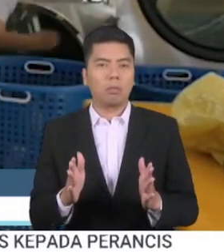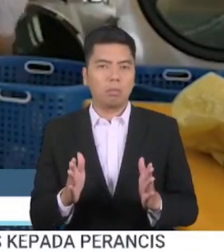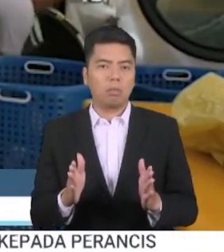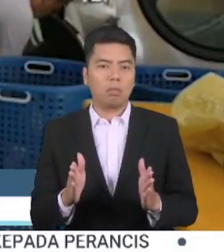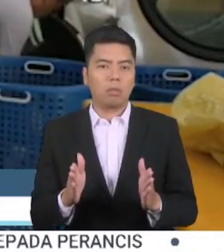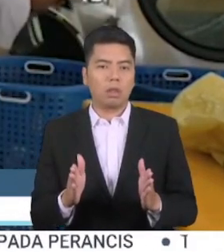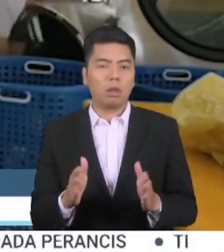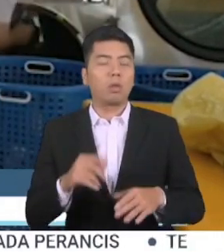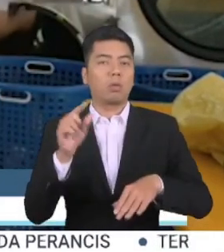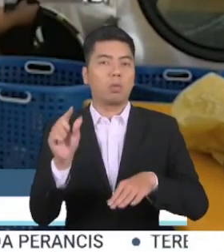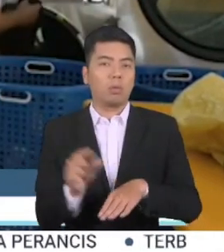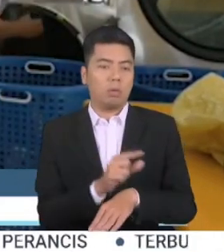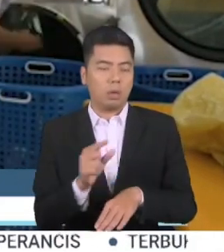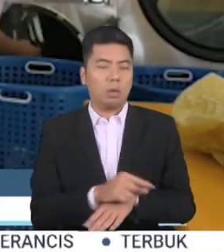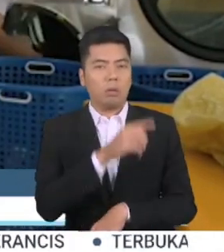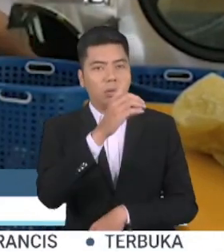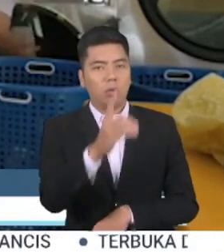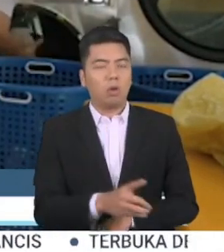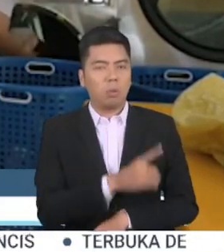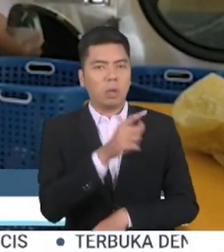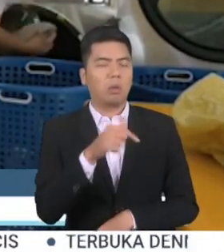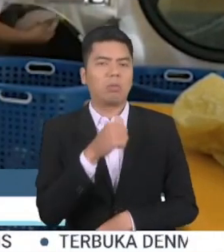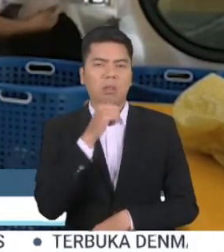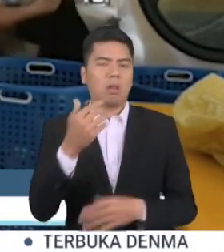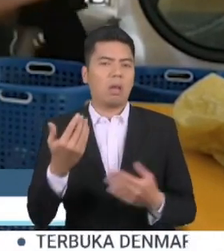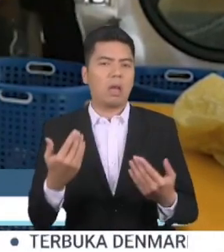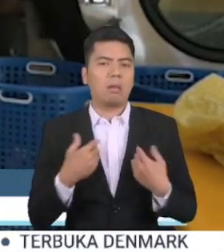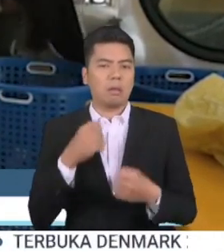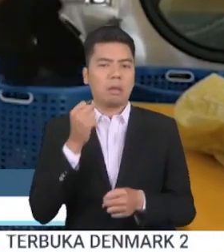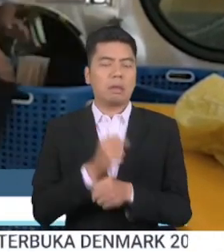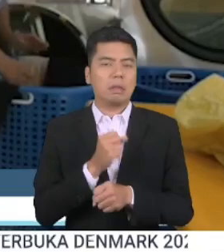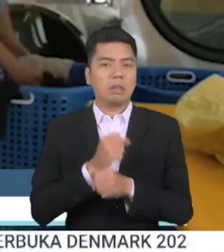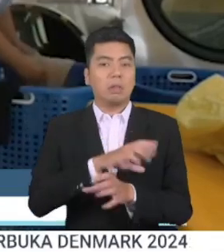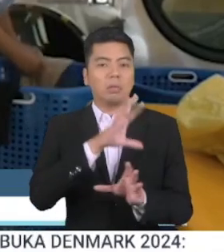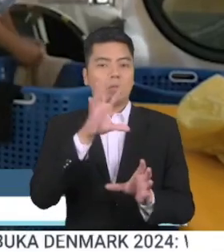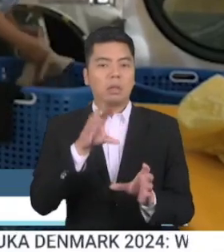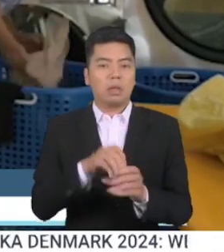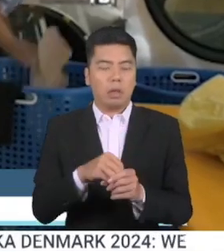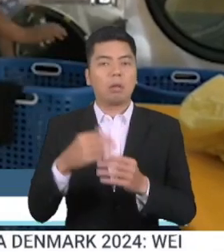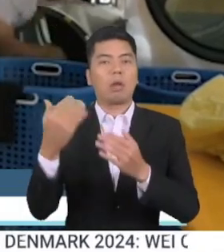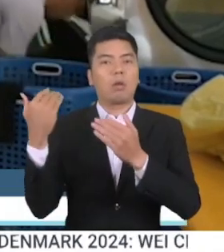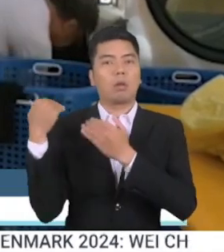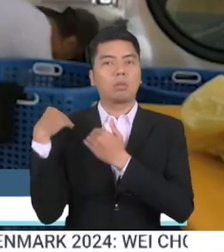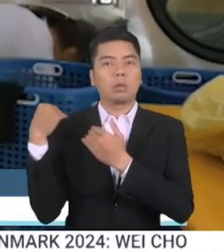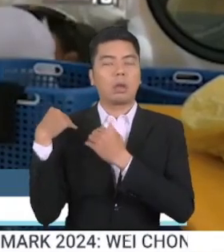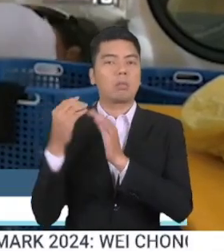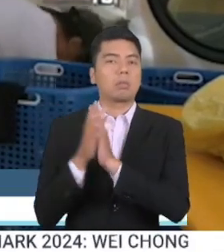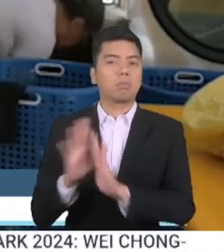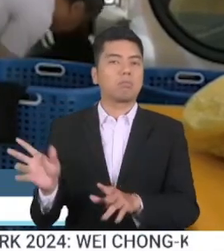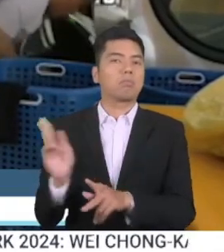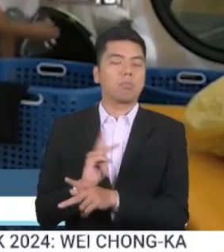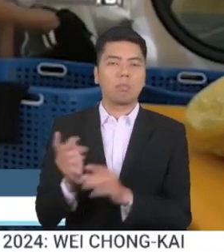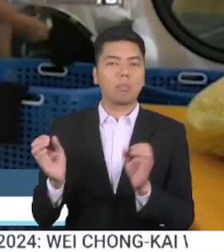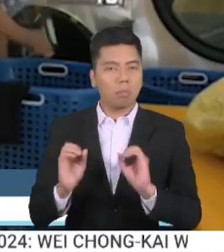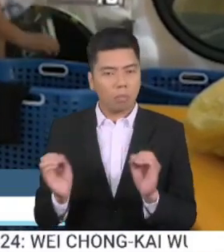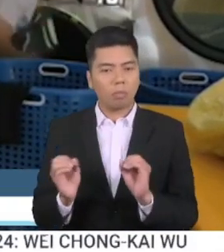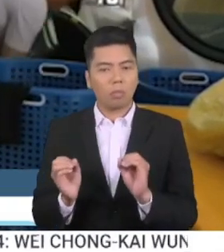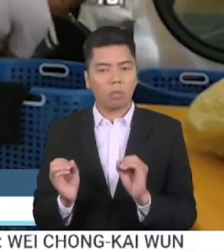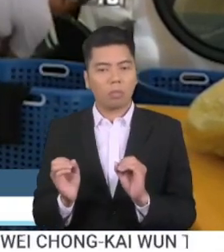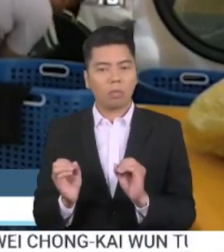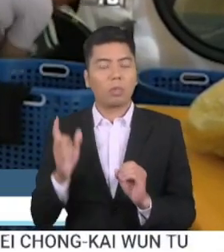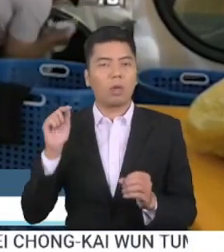ciri-ciri Dobi Layan Diri yang tidak mempunyai pekerja termasuk petugas keselamatan. Situasi ini